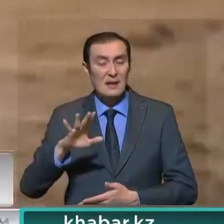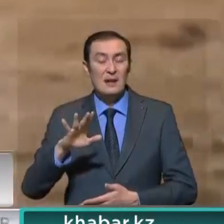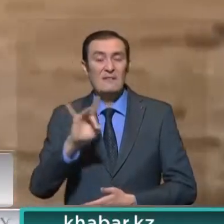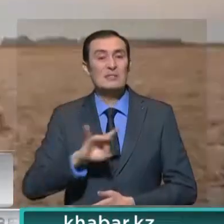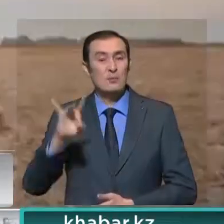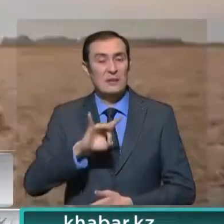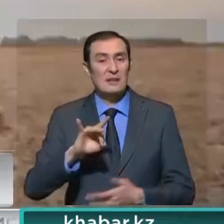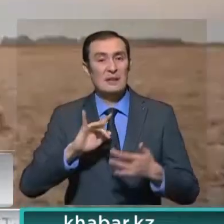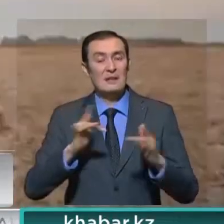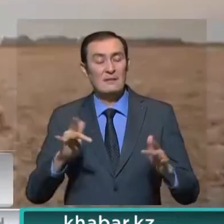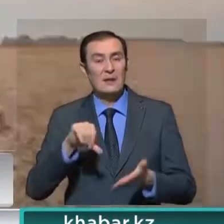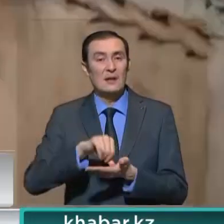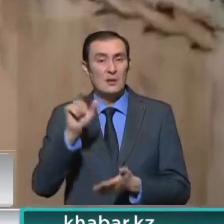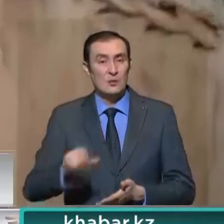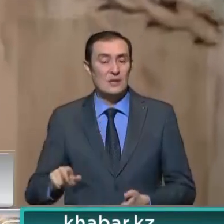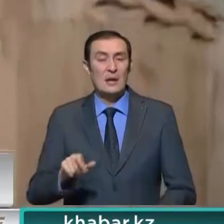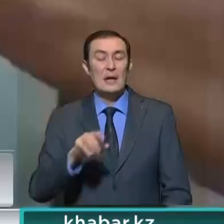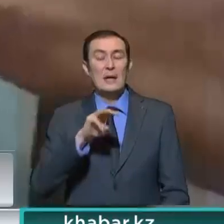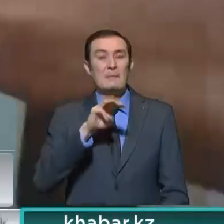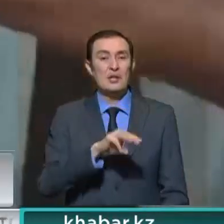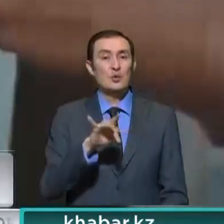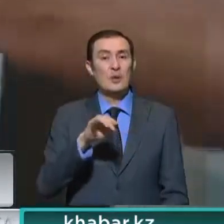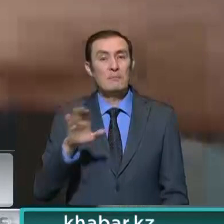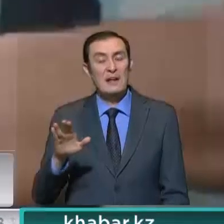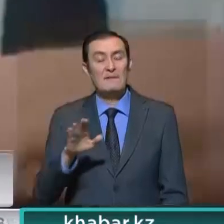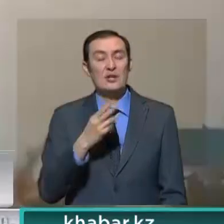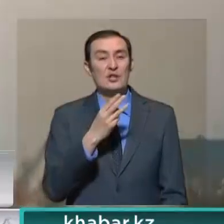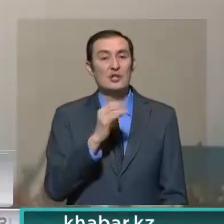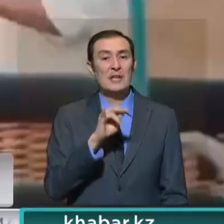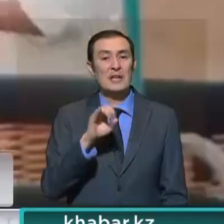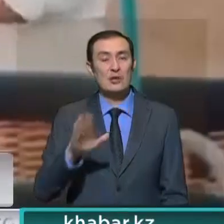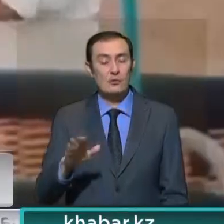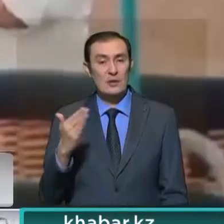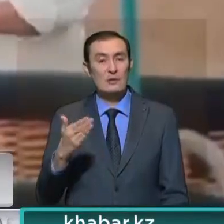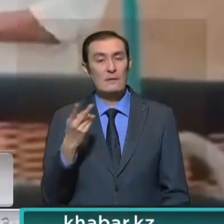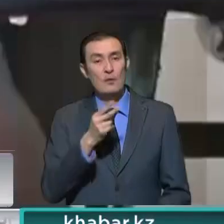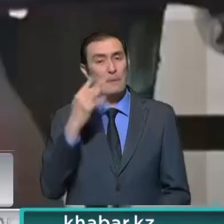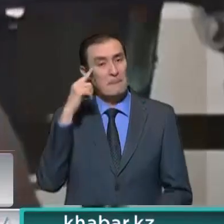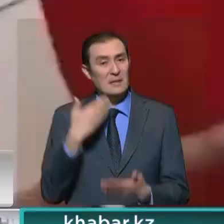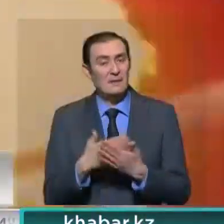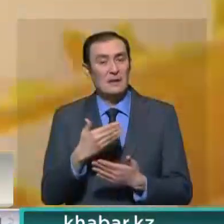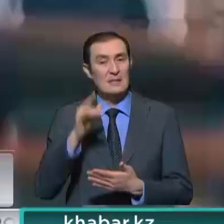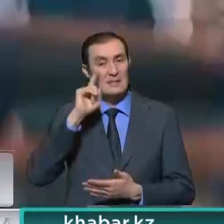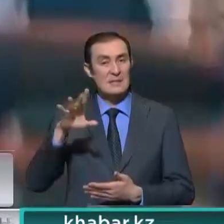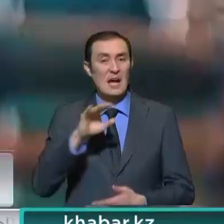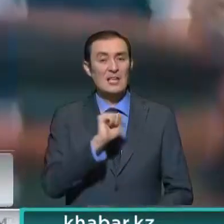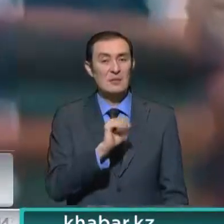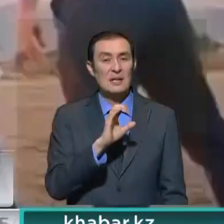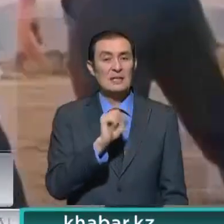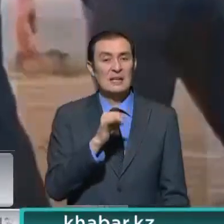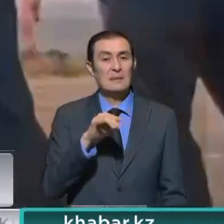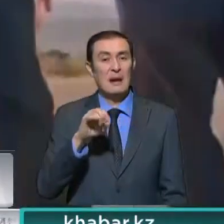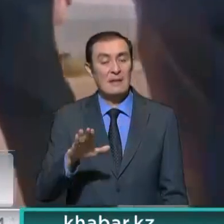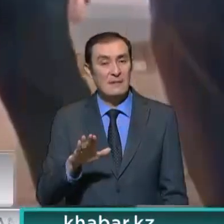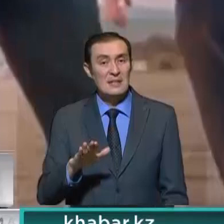вайнеры мир Жан турибафий мир Хан шир Ниязов еще Двое подозреваемых в том числе известный лайнер азимжан сайт